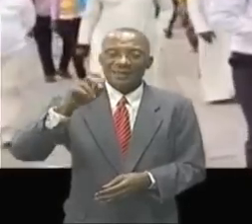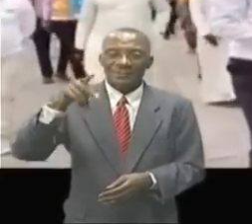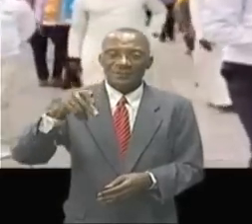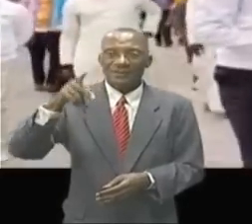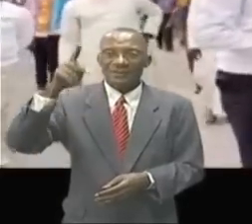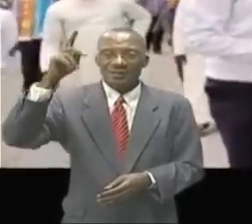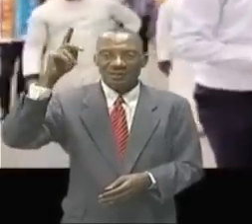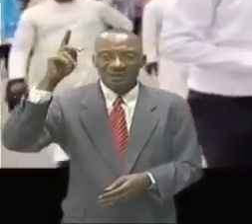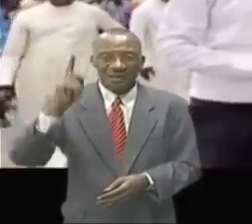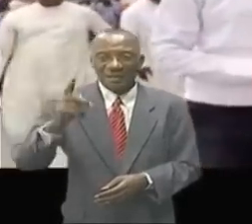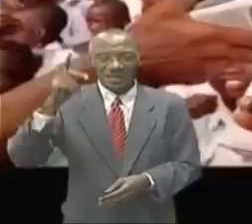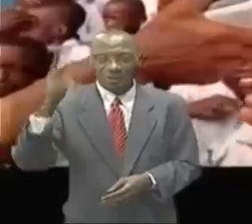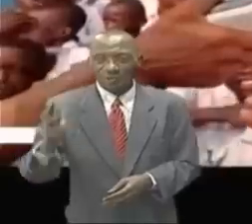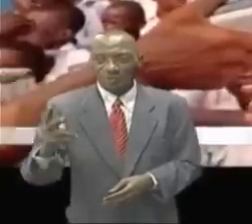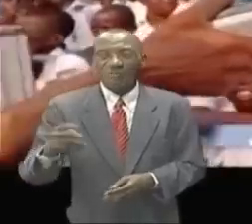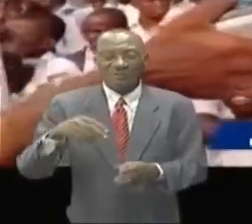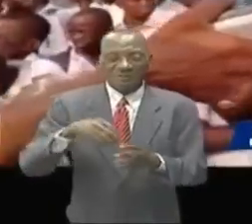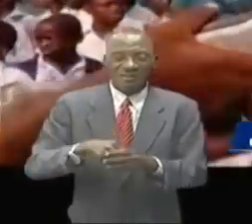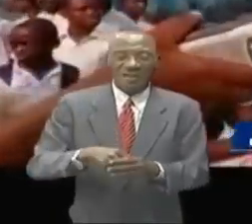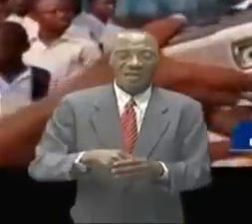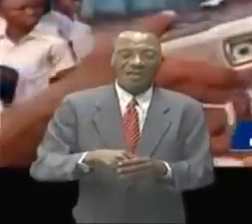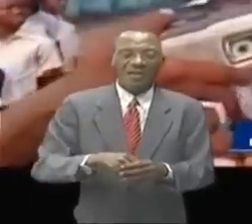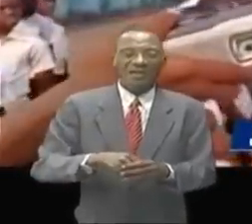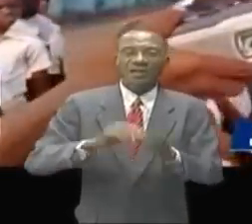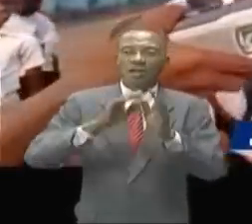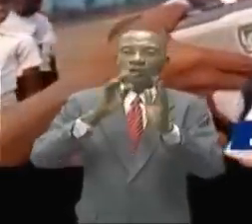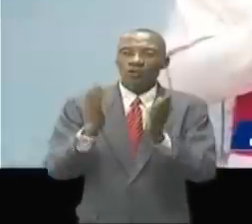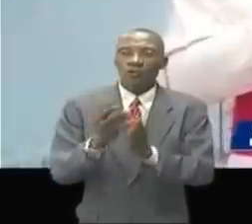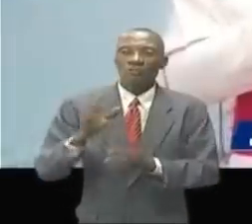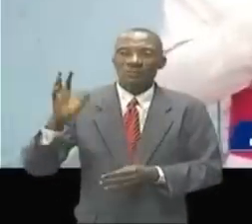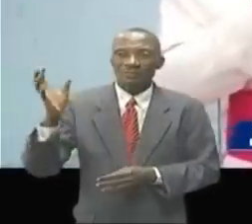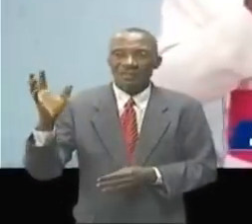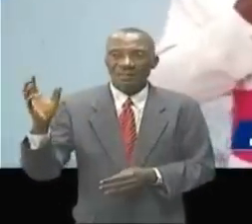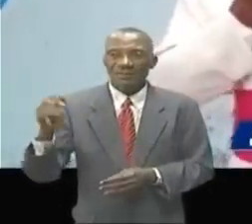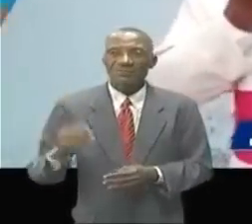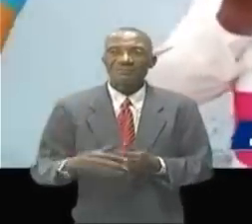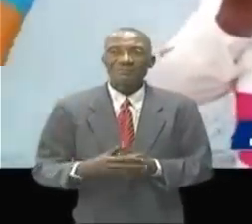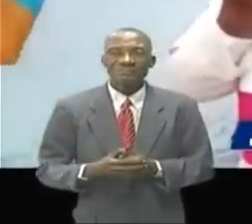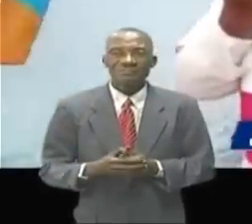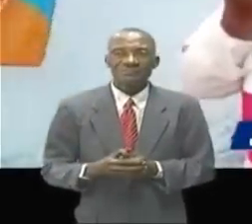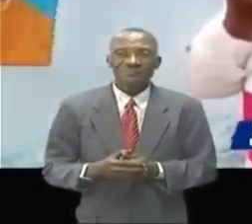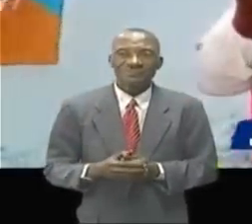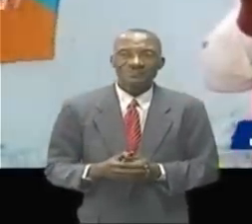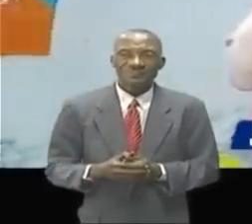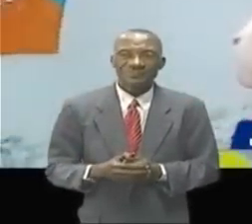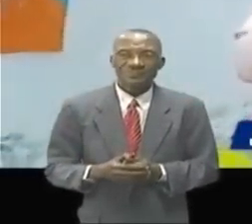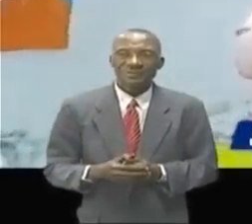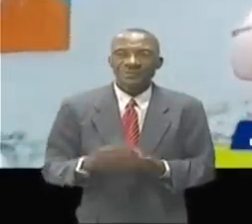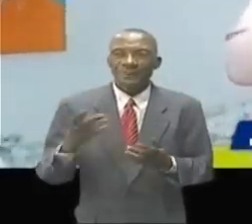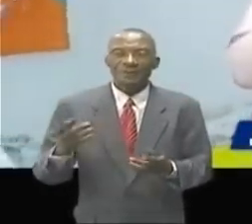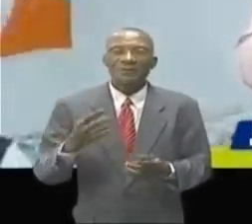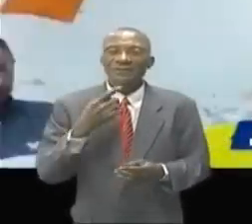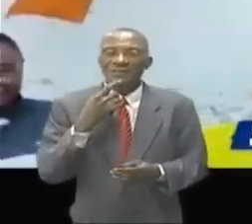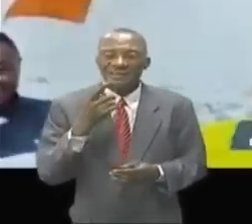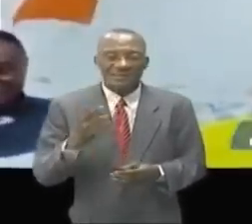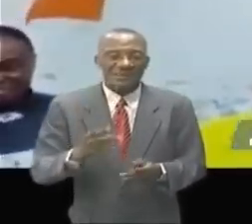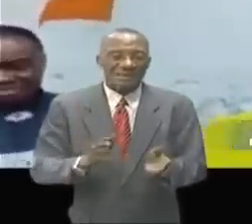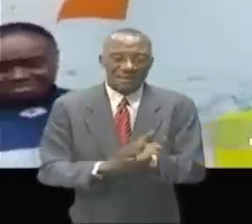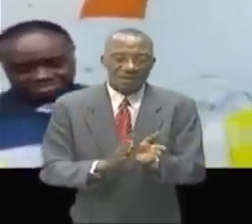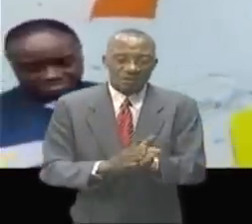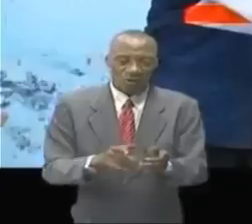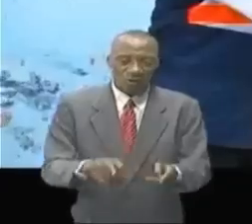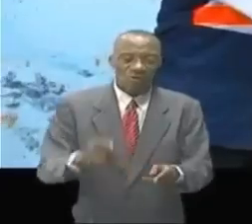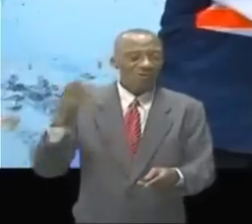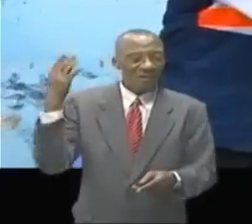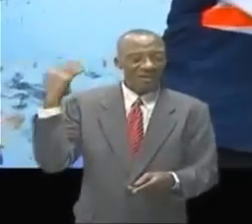et Saint-Mathias de Makala. J'avais comme dans une dette. Que faire pour vos écoles qui m'ont vu naître? Eh bien, aujourd'hui, je paye ma